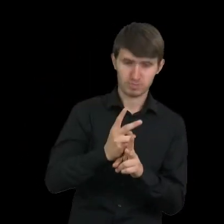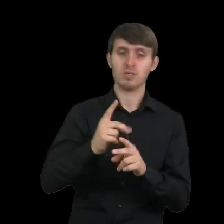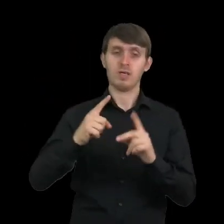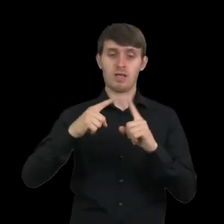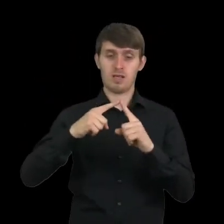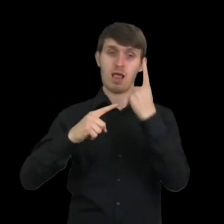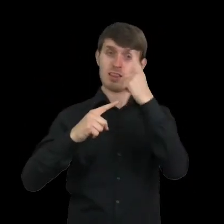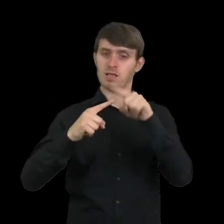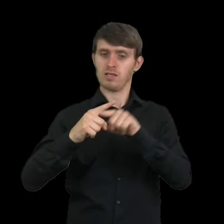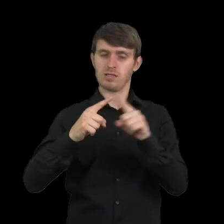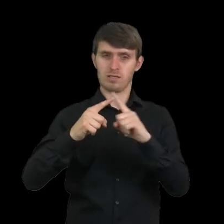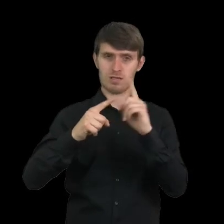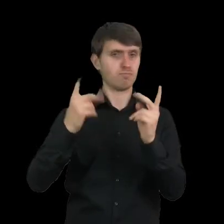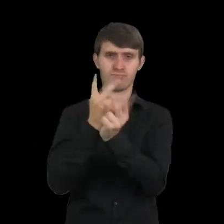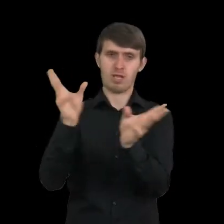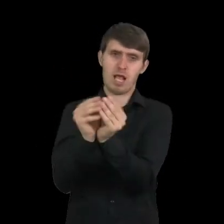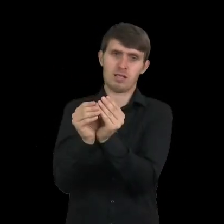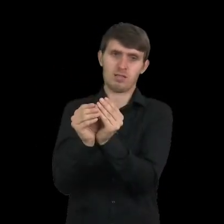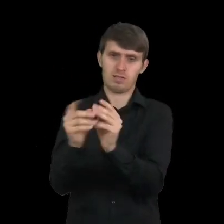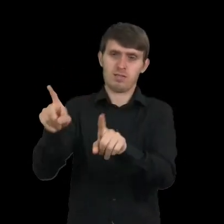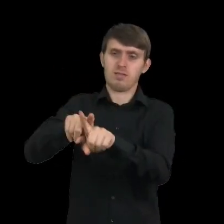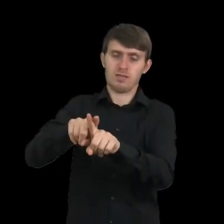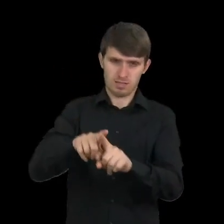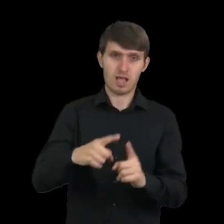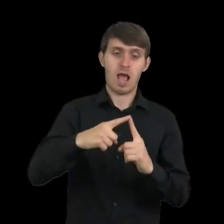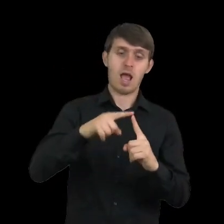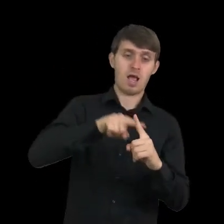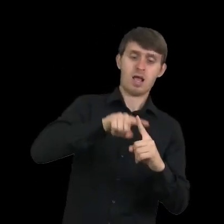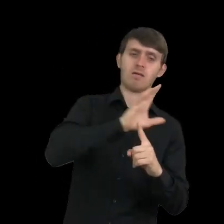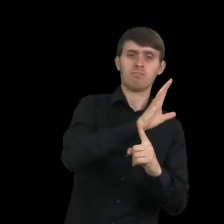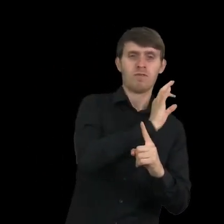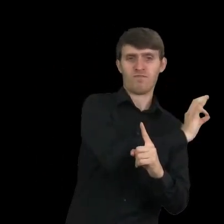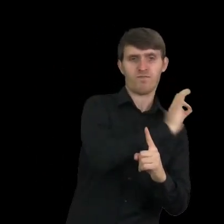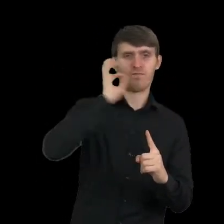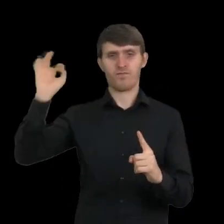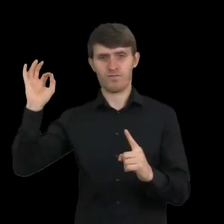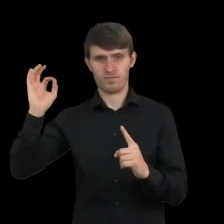wspólny wierzchołek.